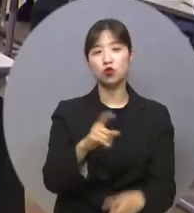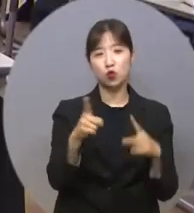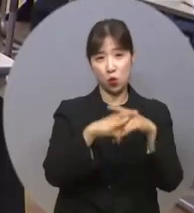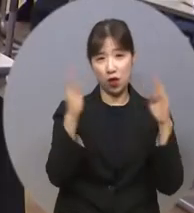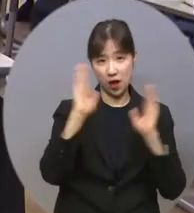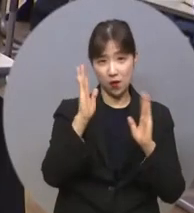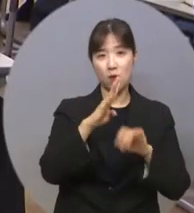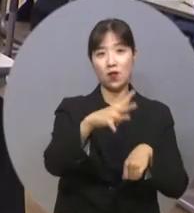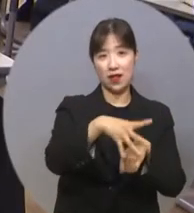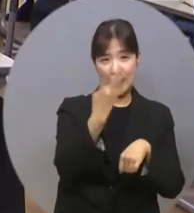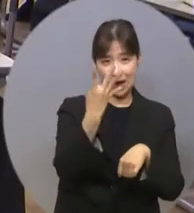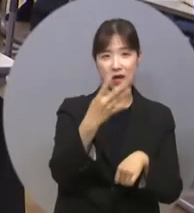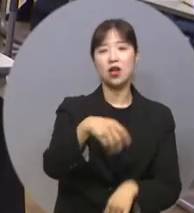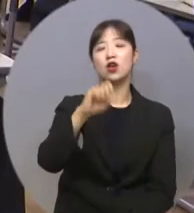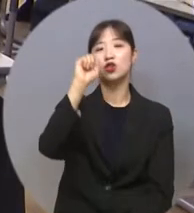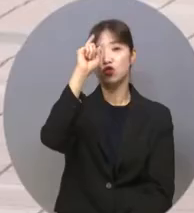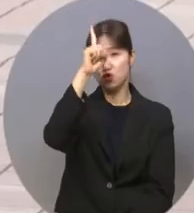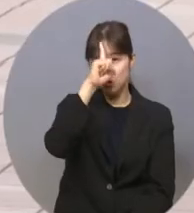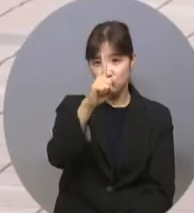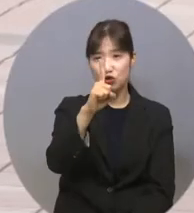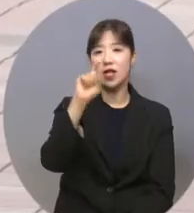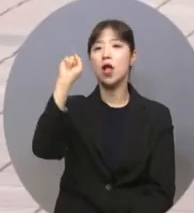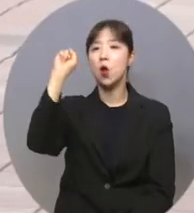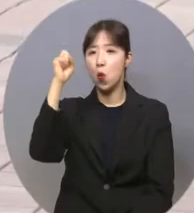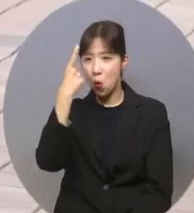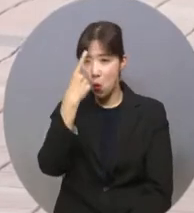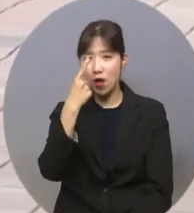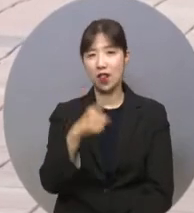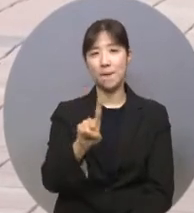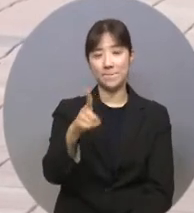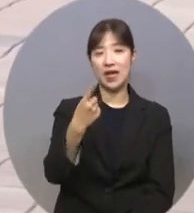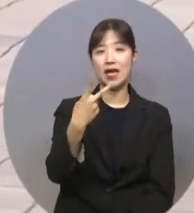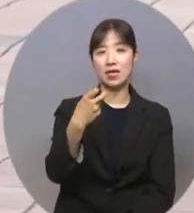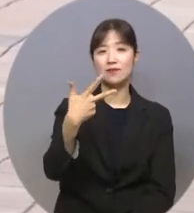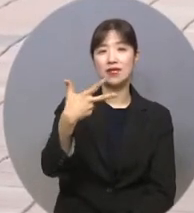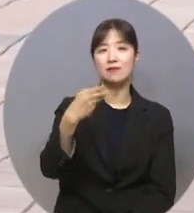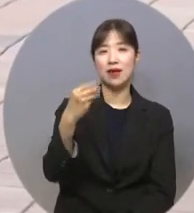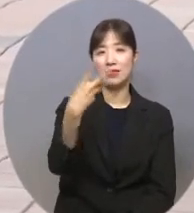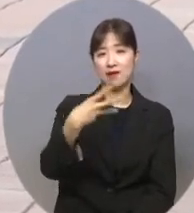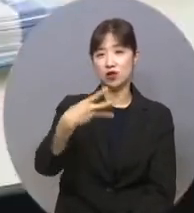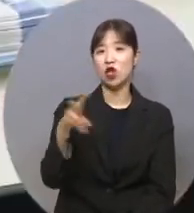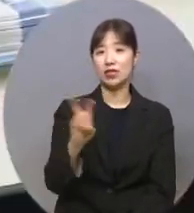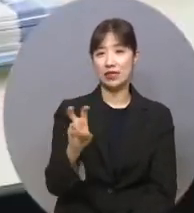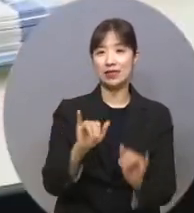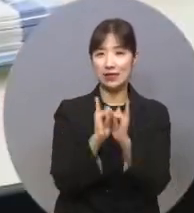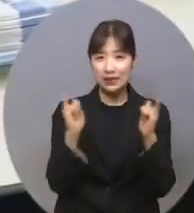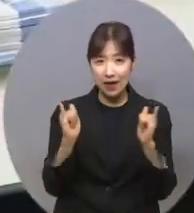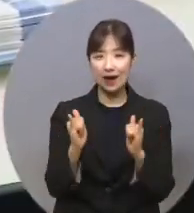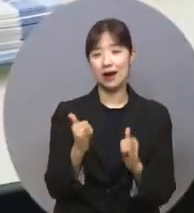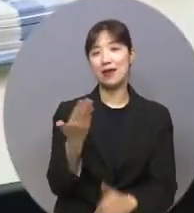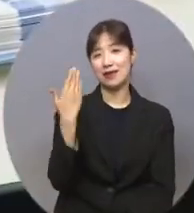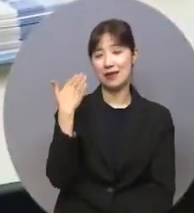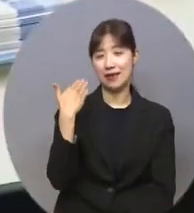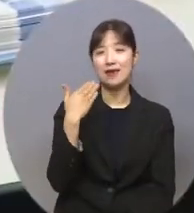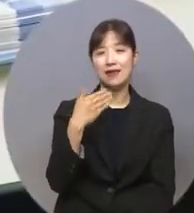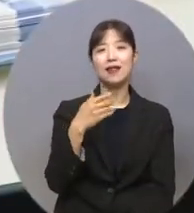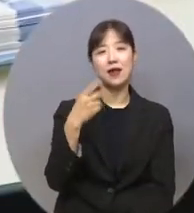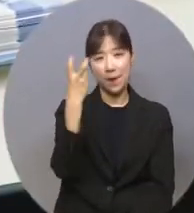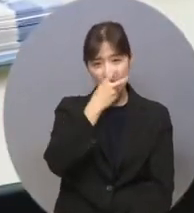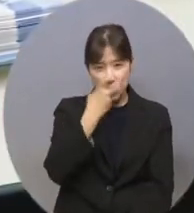1학년 고등학교 1학년 등 학생 127만 3002 10명의 대상으로 지난달 실시한